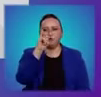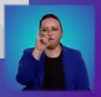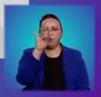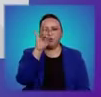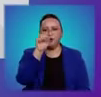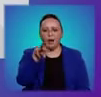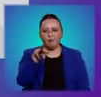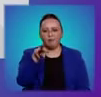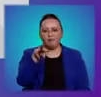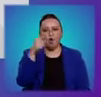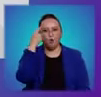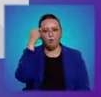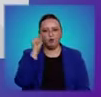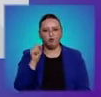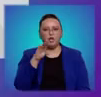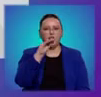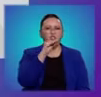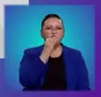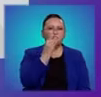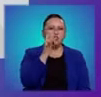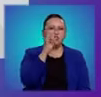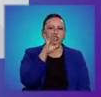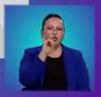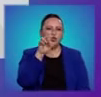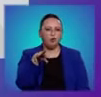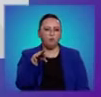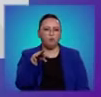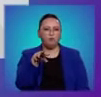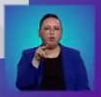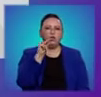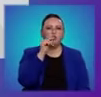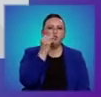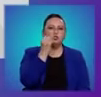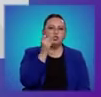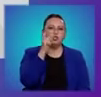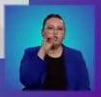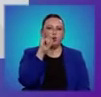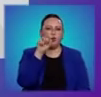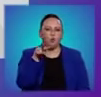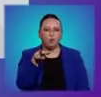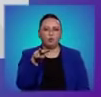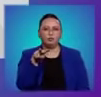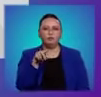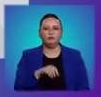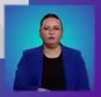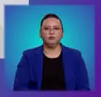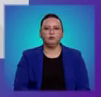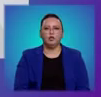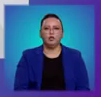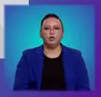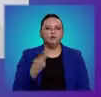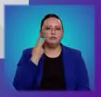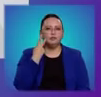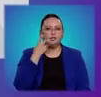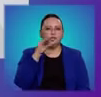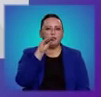байгаа боловч монгол бичгийн хэлнэ бол жирэм гэж бичигдэж байна. Чухал гэдэг үг кирилл бичгийн хэлнэ чигийн дараа уутаа бичигдэж байна.